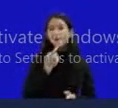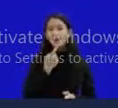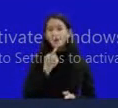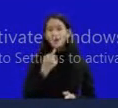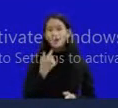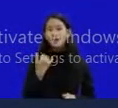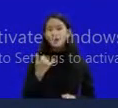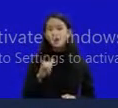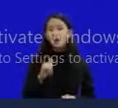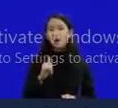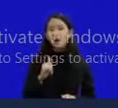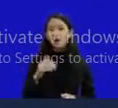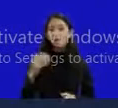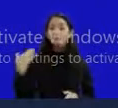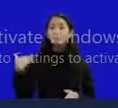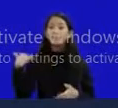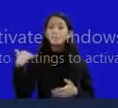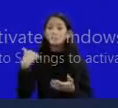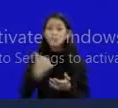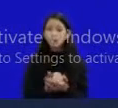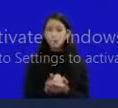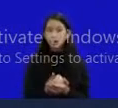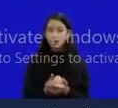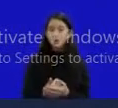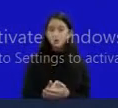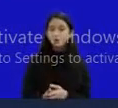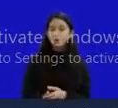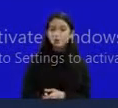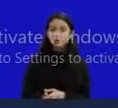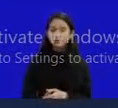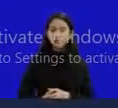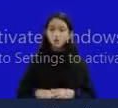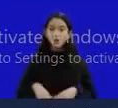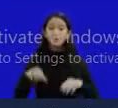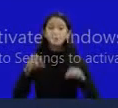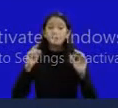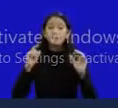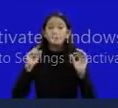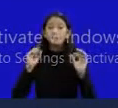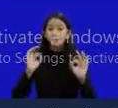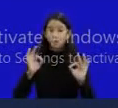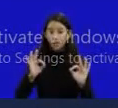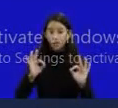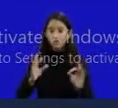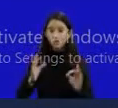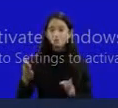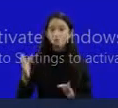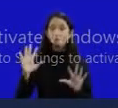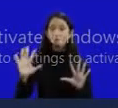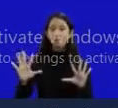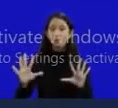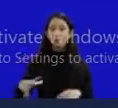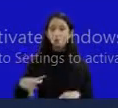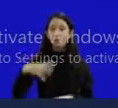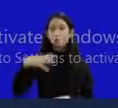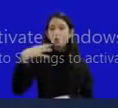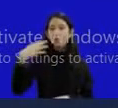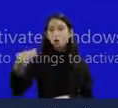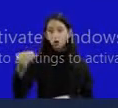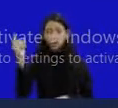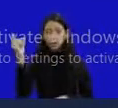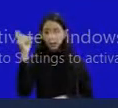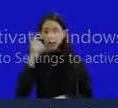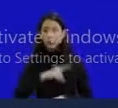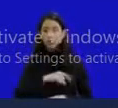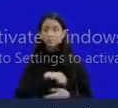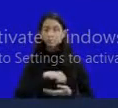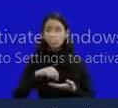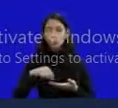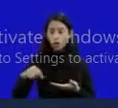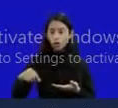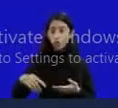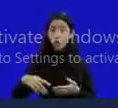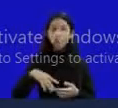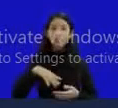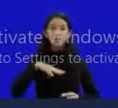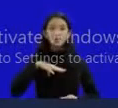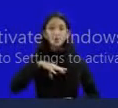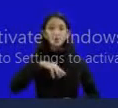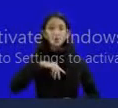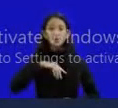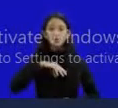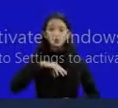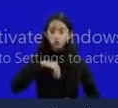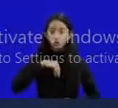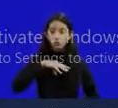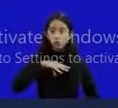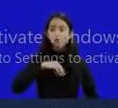benar-benar berperan dalam pendidikan anaknya sehingga banyak anak juga dikeluarkan dari sekolah dan resikonya akan meningkat semakin lama